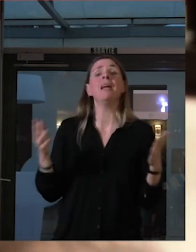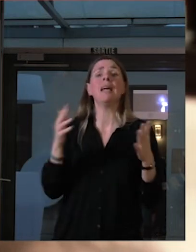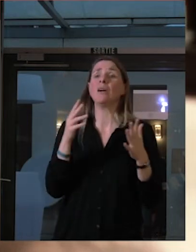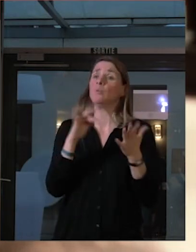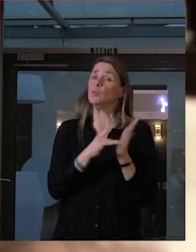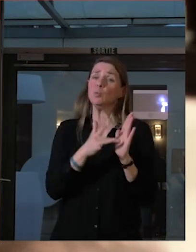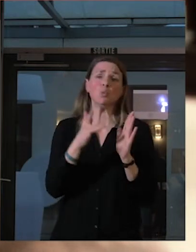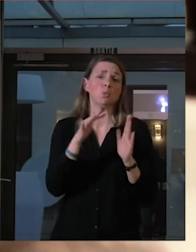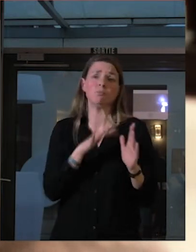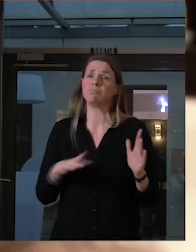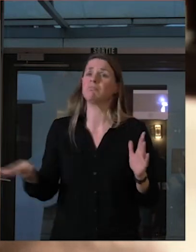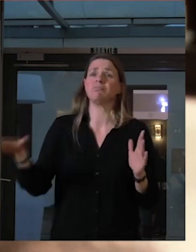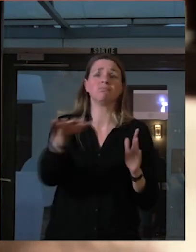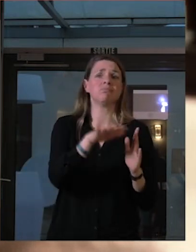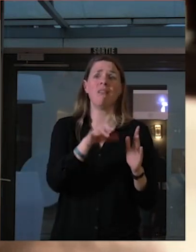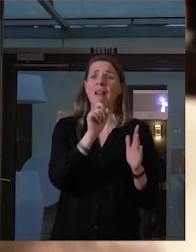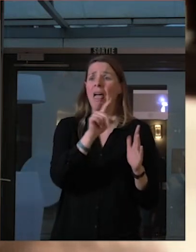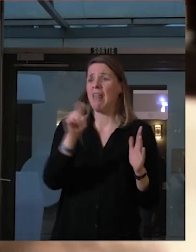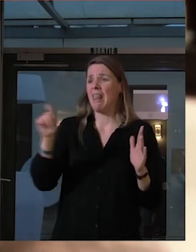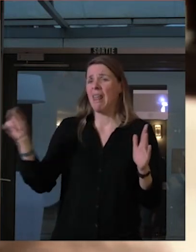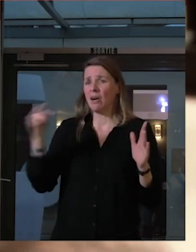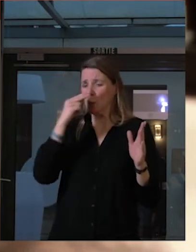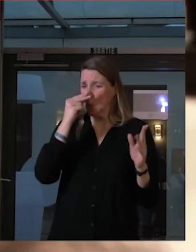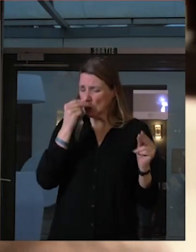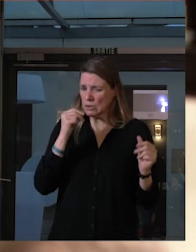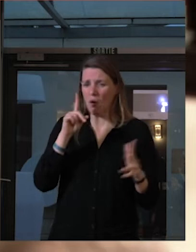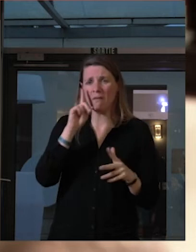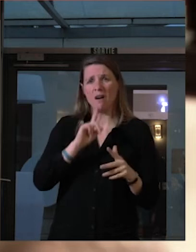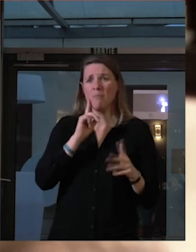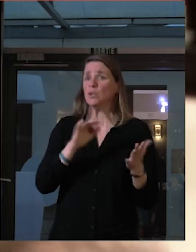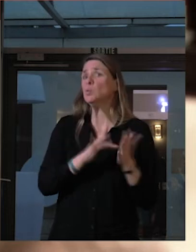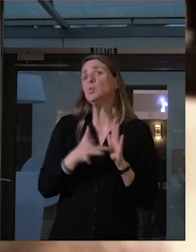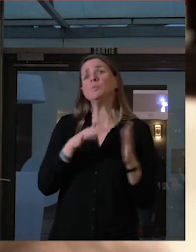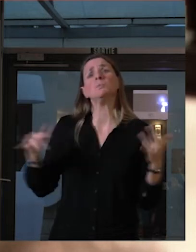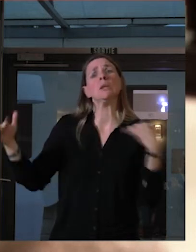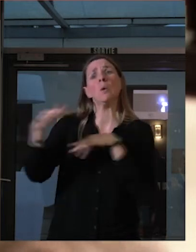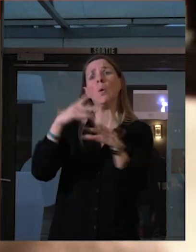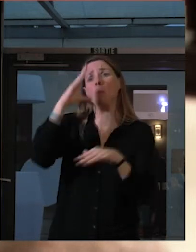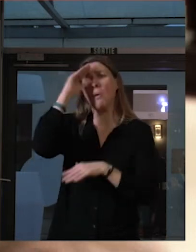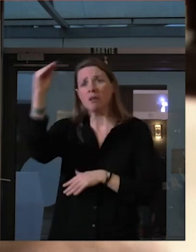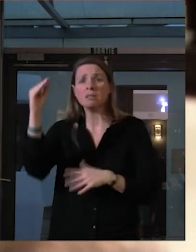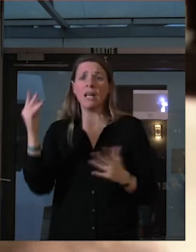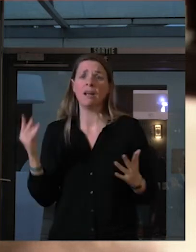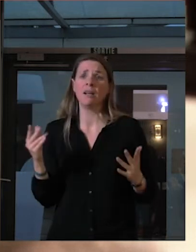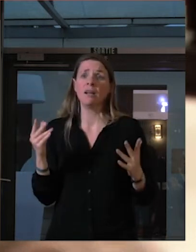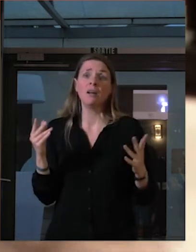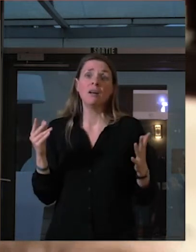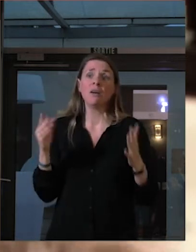domaines très ressenti par les femmes dans tous les milieux professionnels, notamment ceux qui sont